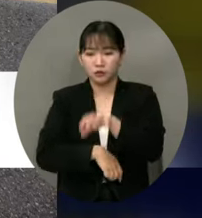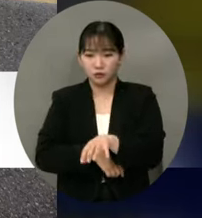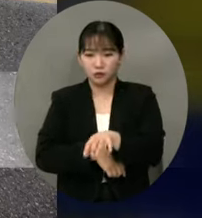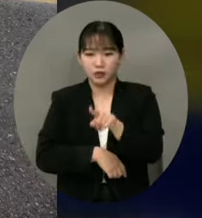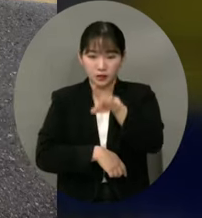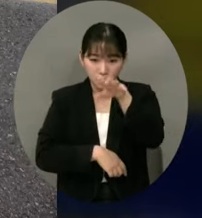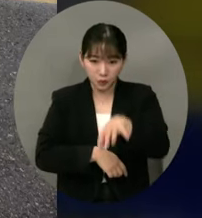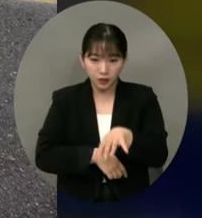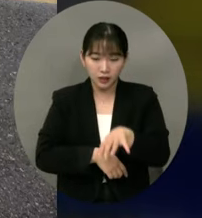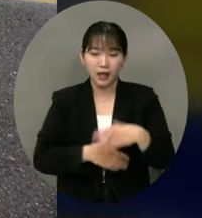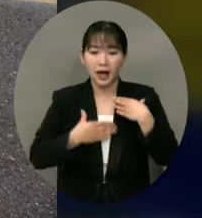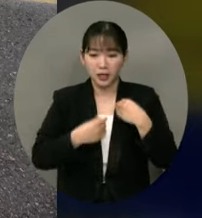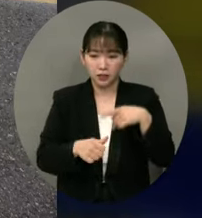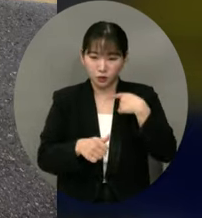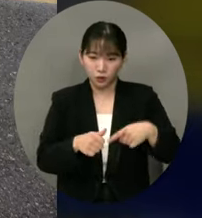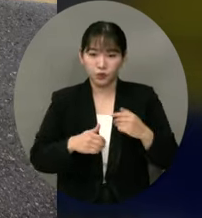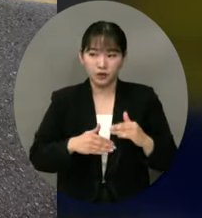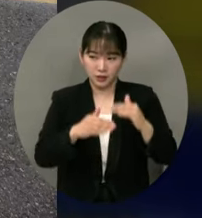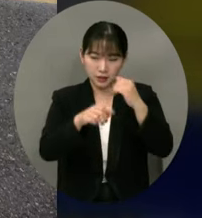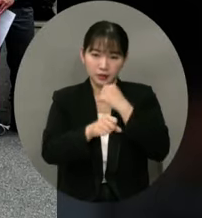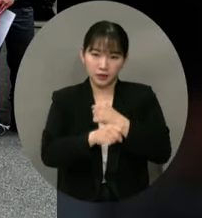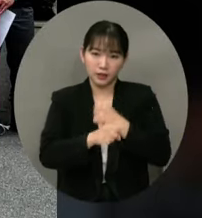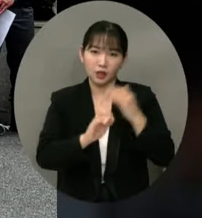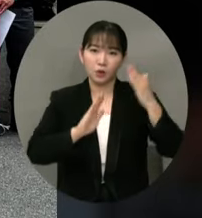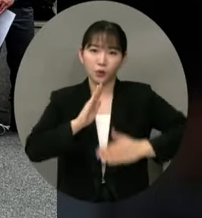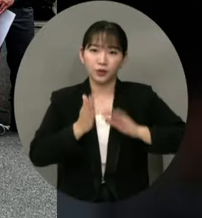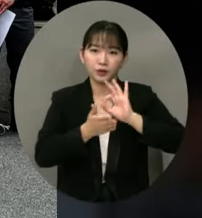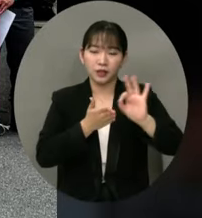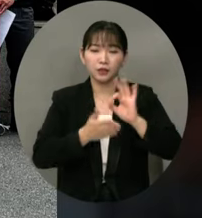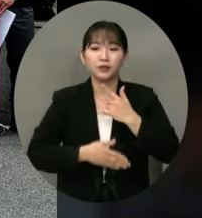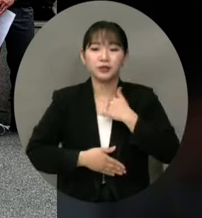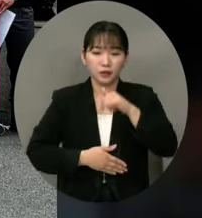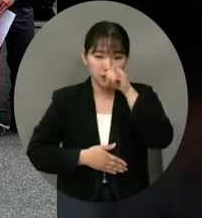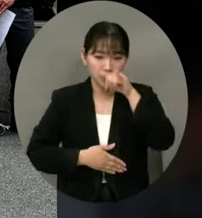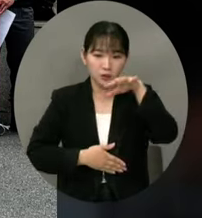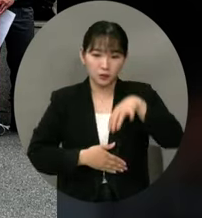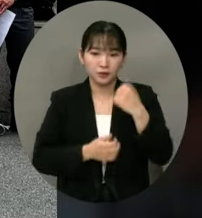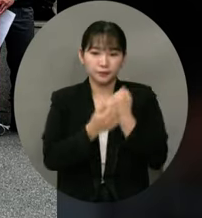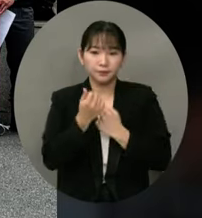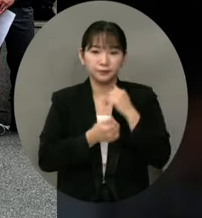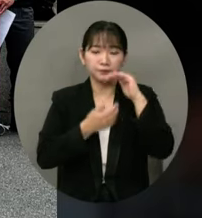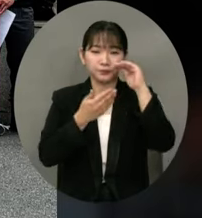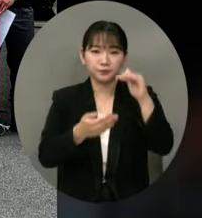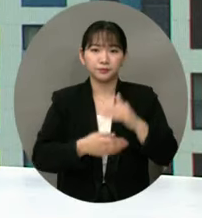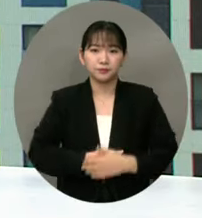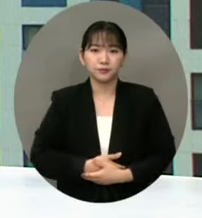해당 장소에서 안전교육을 진행하는 등 공적으로 사용해온 장소라고 해명했습니다.